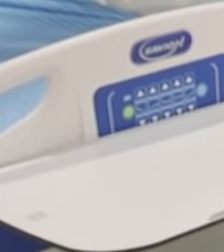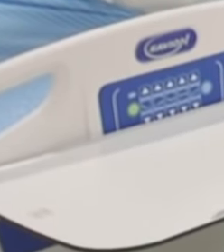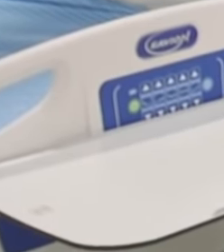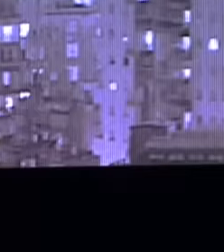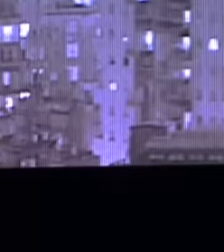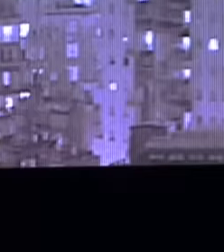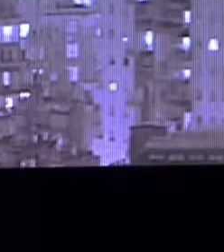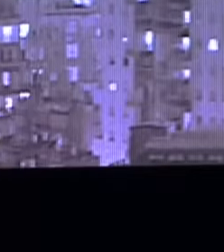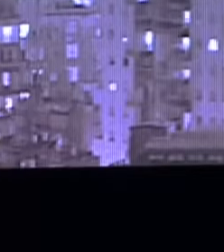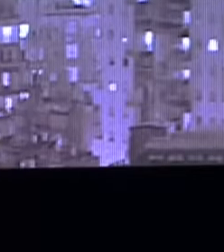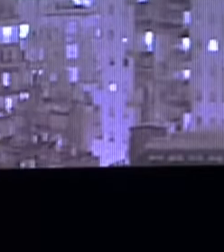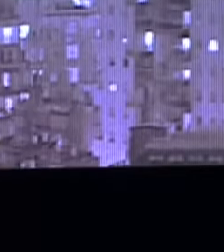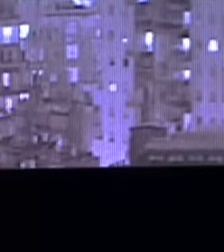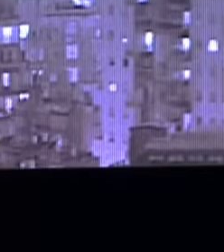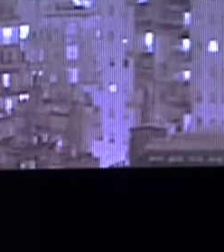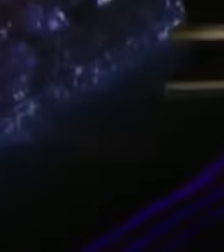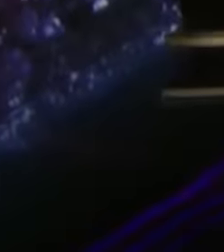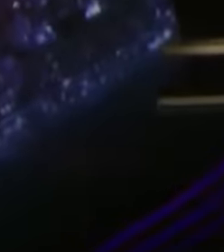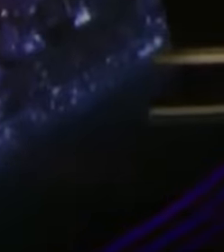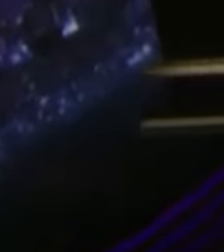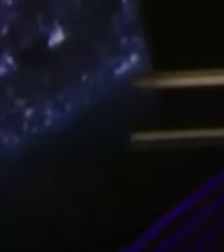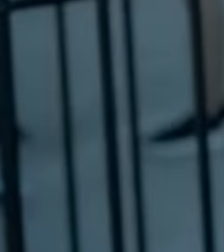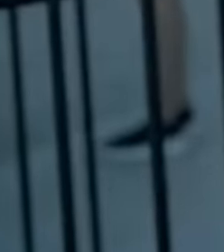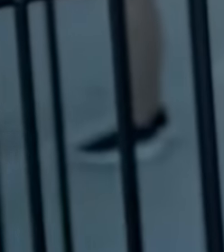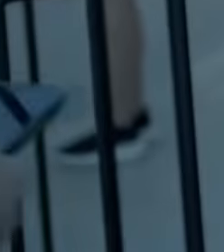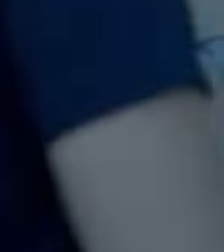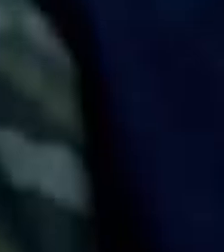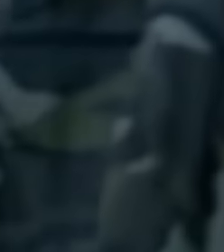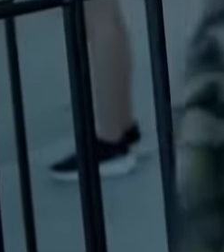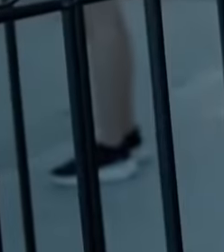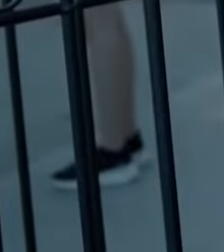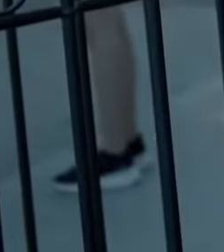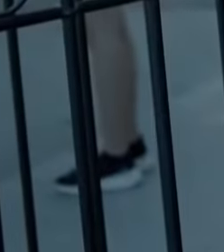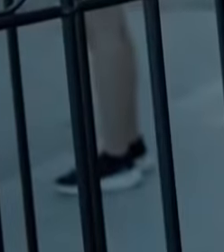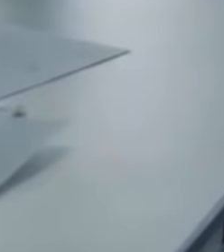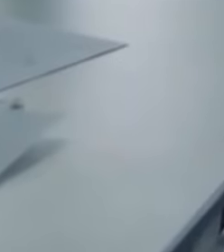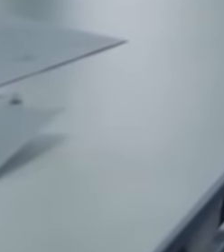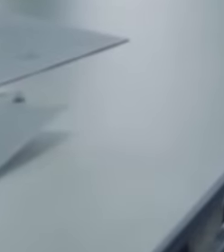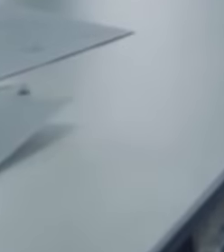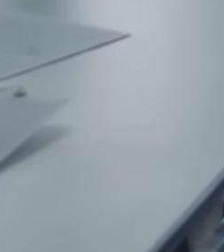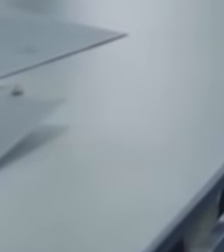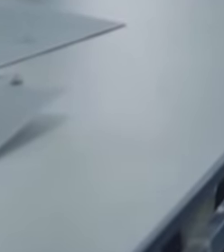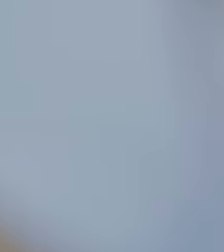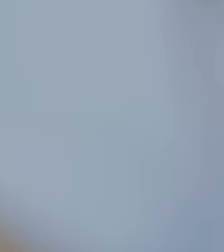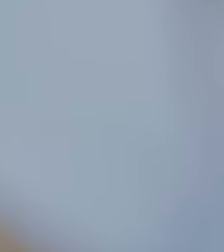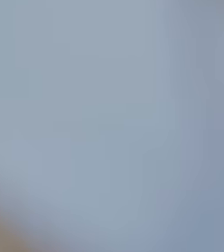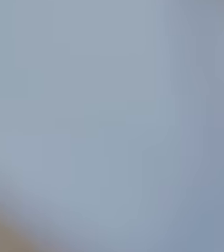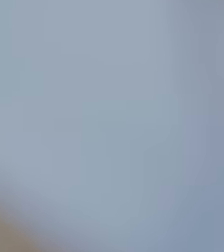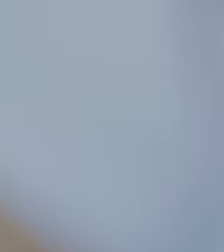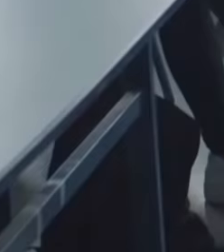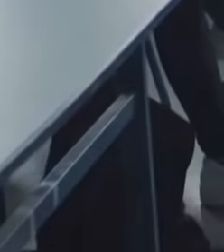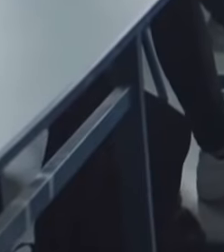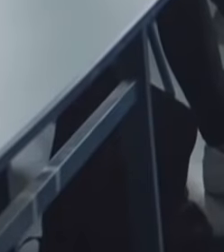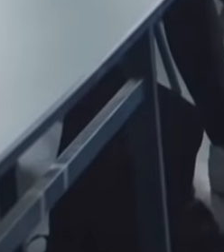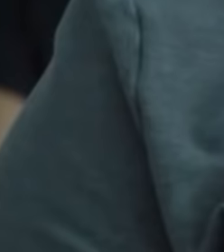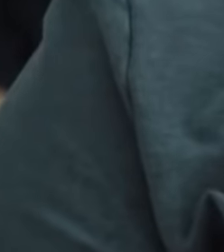טובות. מיד אחרי החדשות. ככה היא מציעה להתמודד עם הבעיה הזאת. שיהיה שלט,